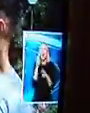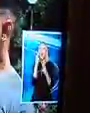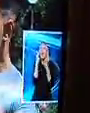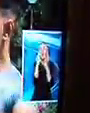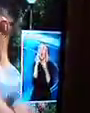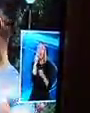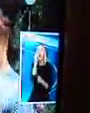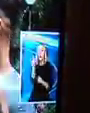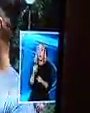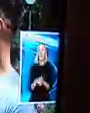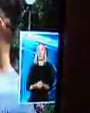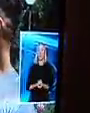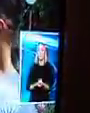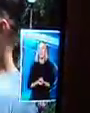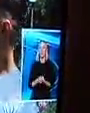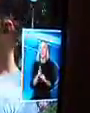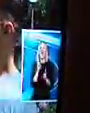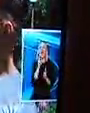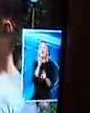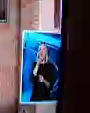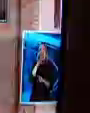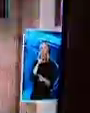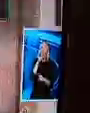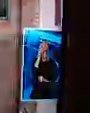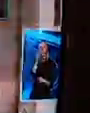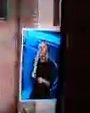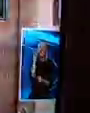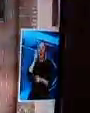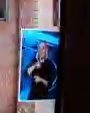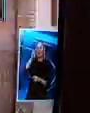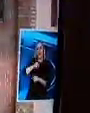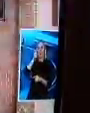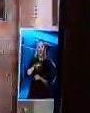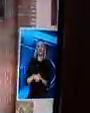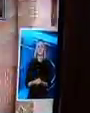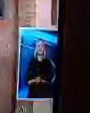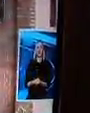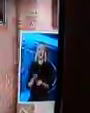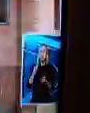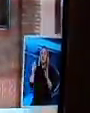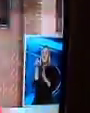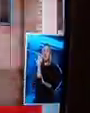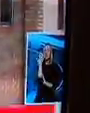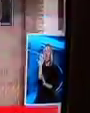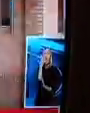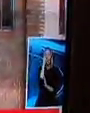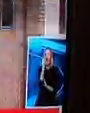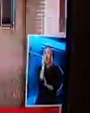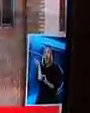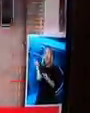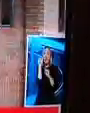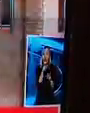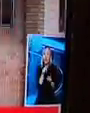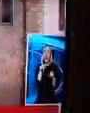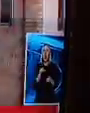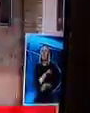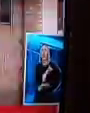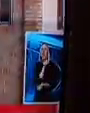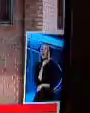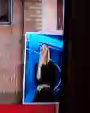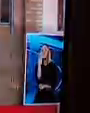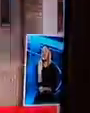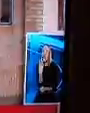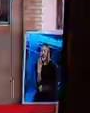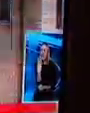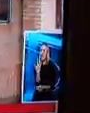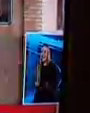obilaze. Koliko je njihov pitanje roda? Pre dve godine je bilo čak rekordnih 5 roda, ove godine je bilo 4, tako da se